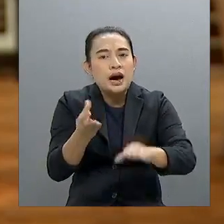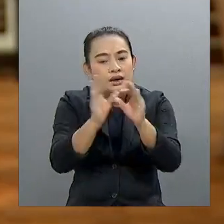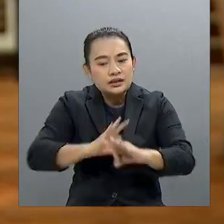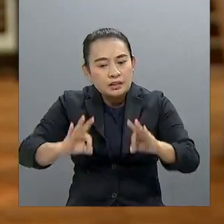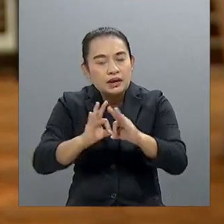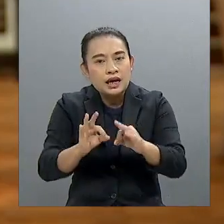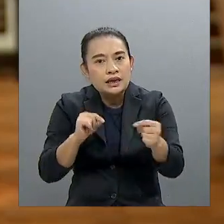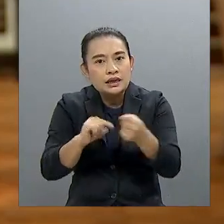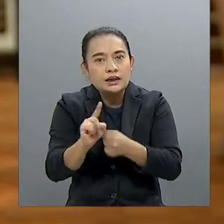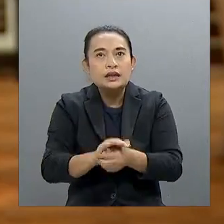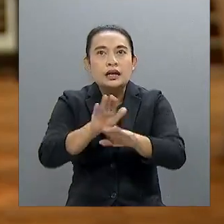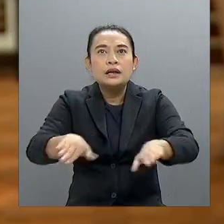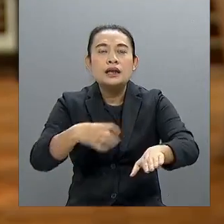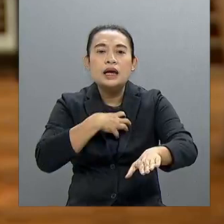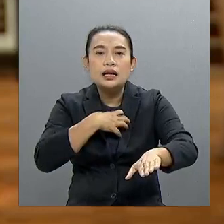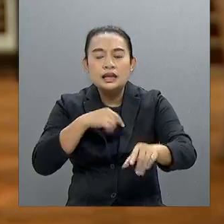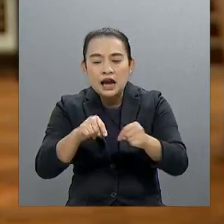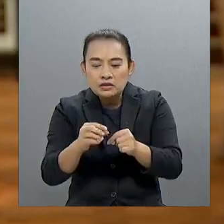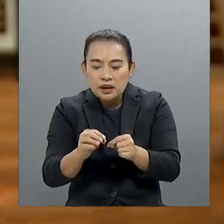ชื่อเล่นทุกวันนี้แต่ก็อยากจะเป็น port